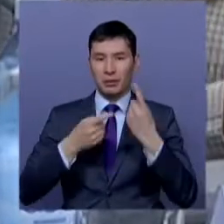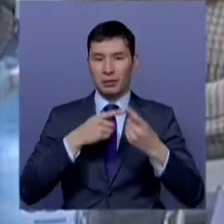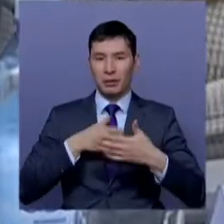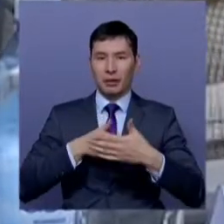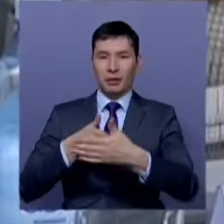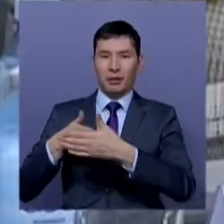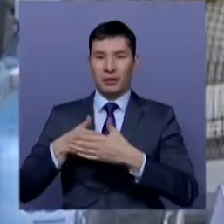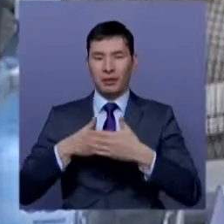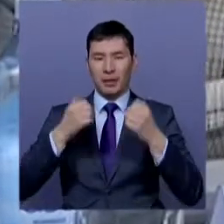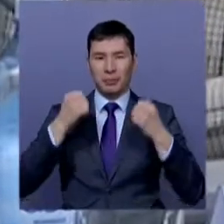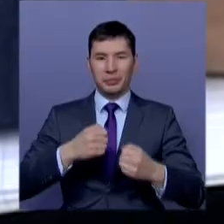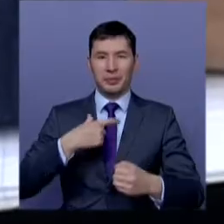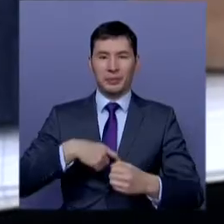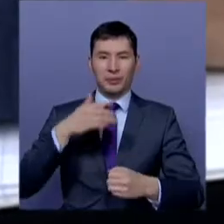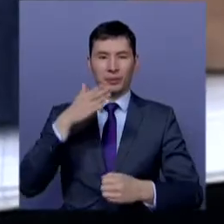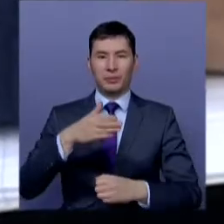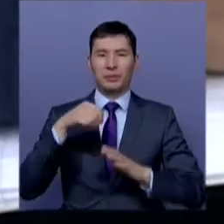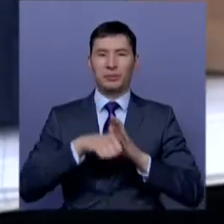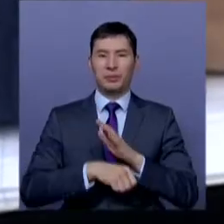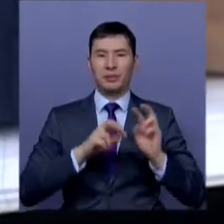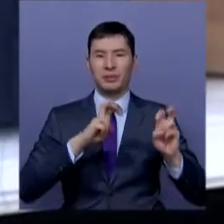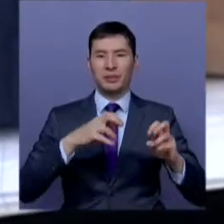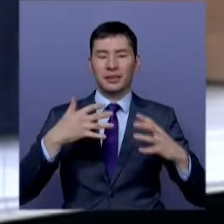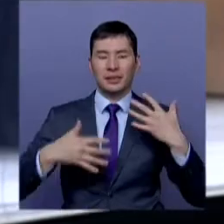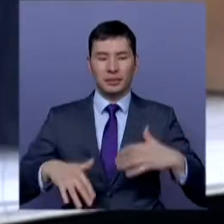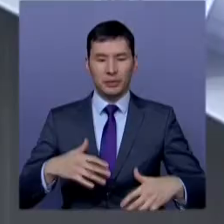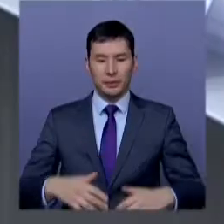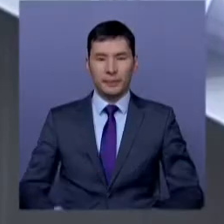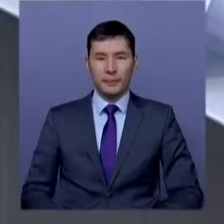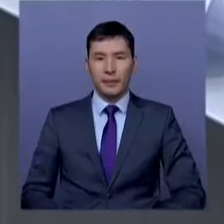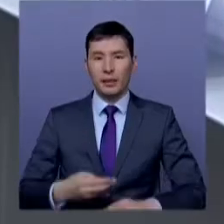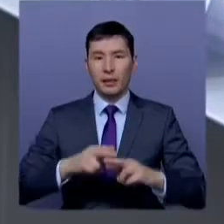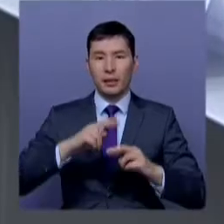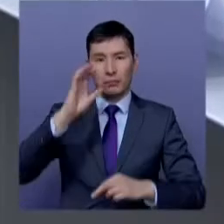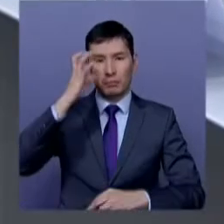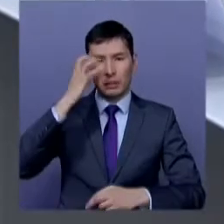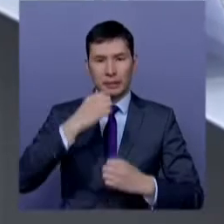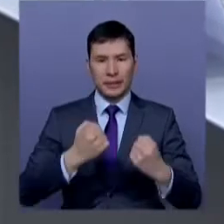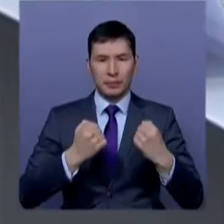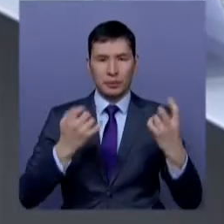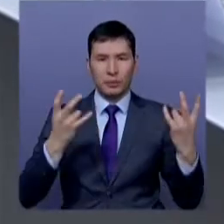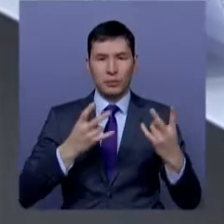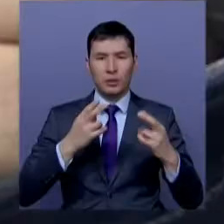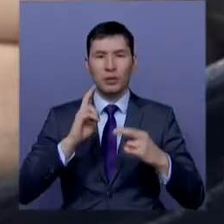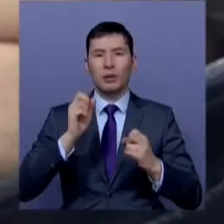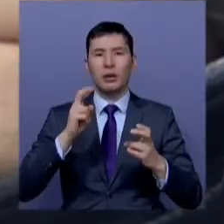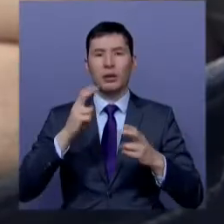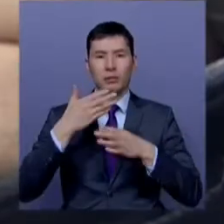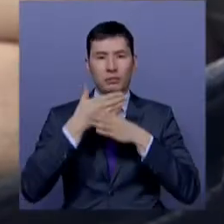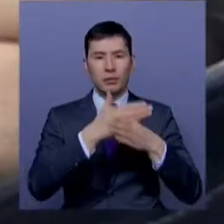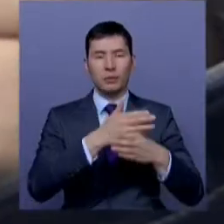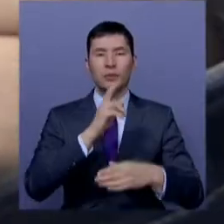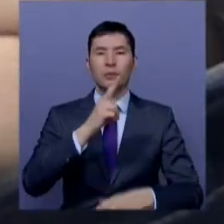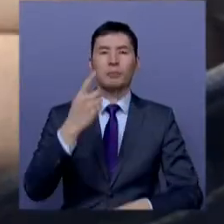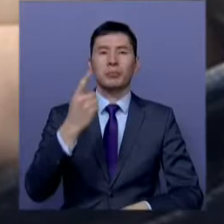кадр дайындаудағы мақсаты да осы. Яғни балаға бастапқы психологиялық көмек жан-жақты берілуі тиіс. Бұл ретте ата-аналардың да рөлі зор.